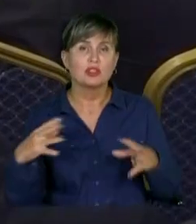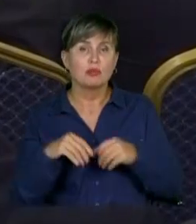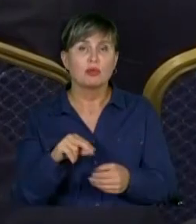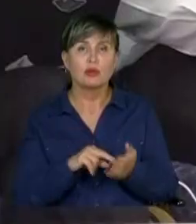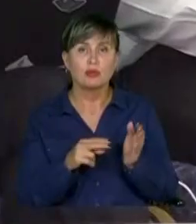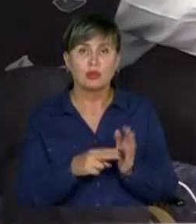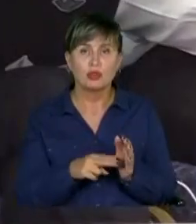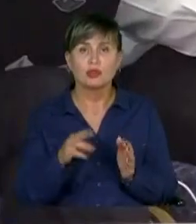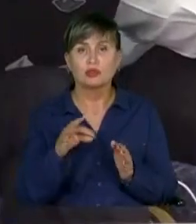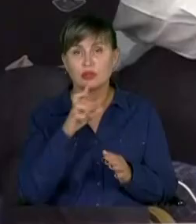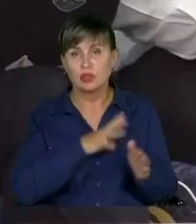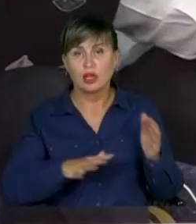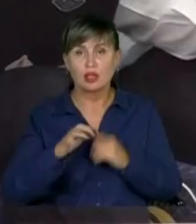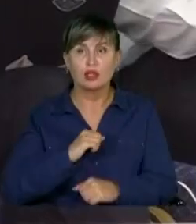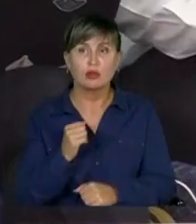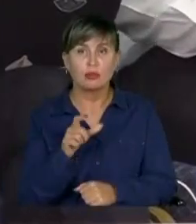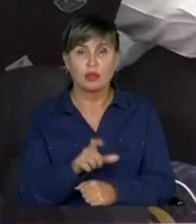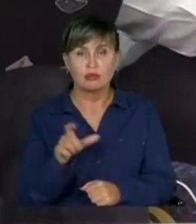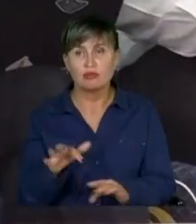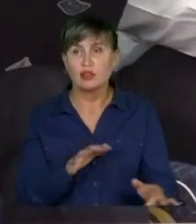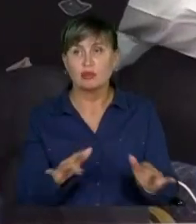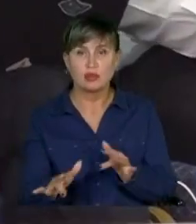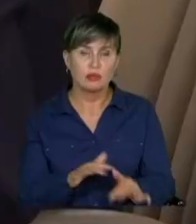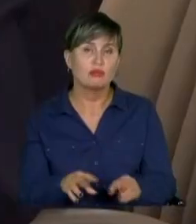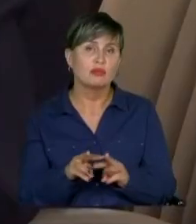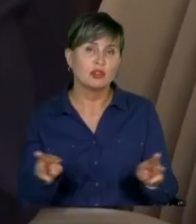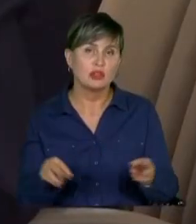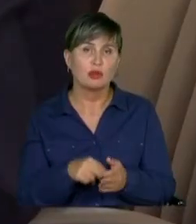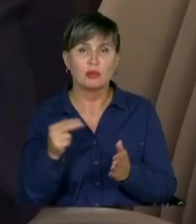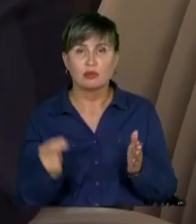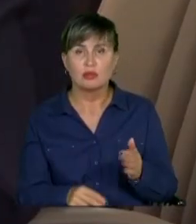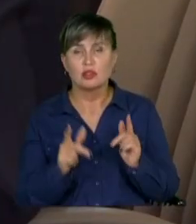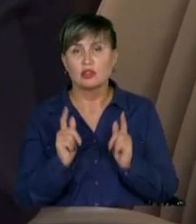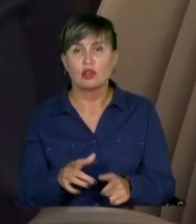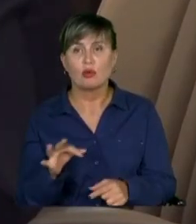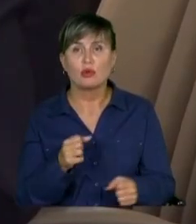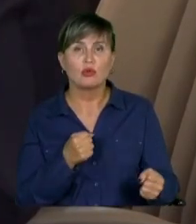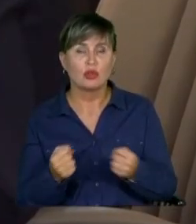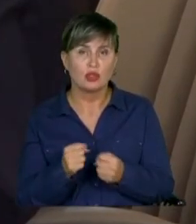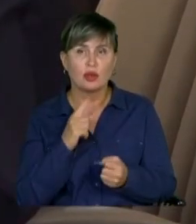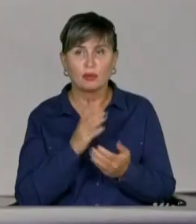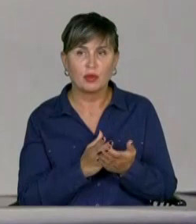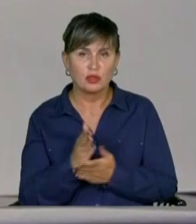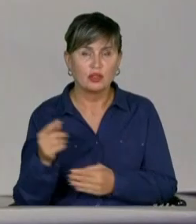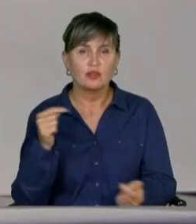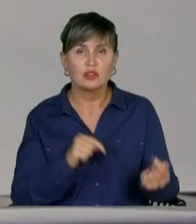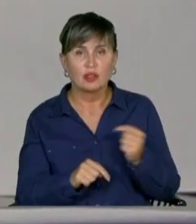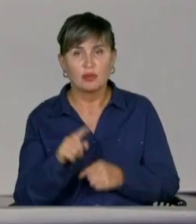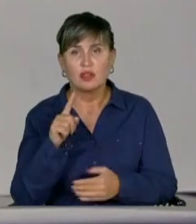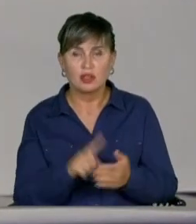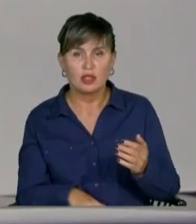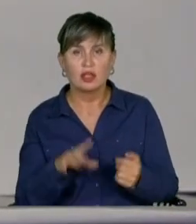со странами-партнерами. По итогам мероприятия министры подписали соглашение об укреплении политического взаимодоверия